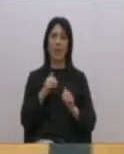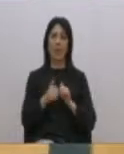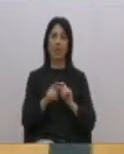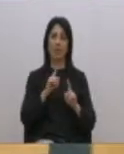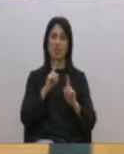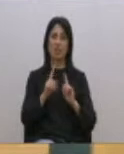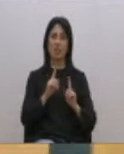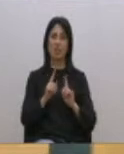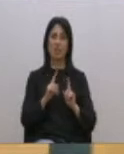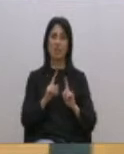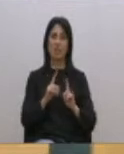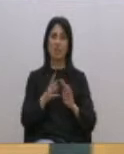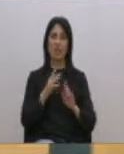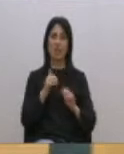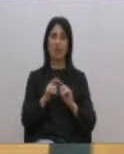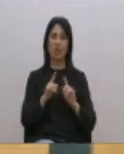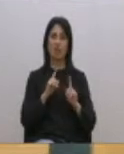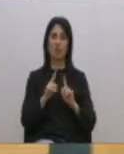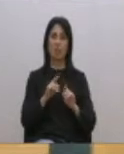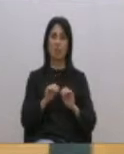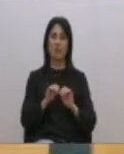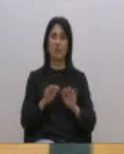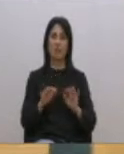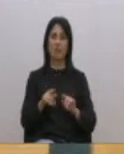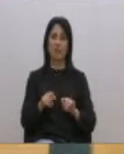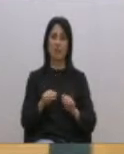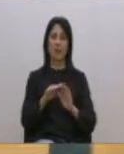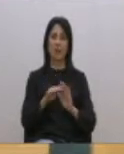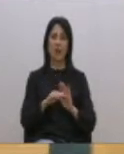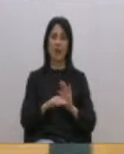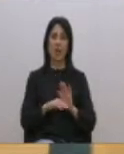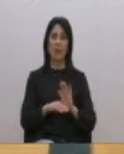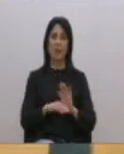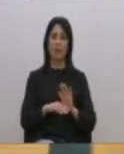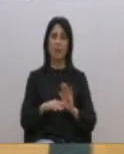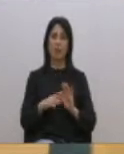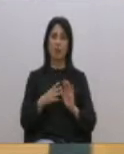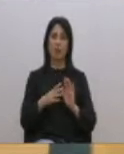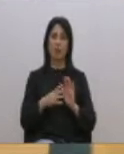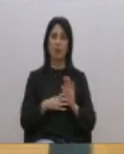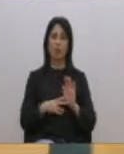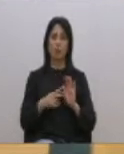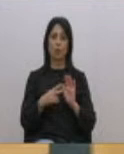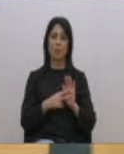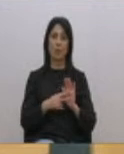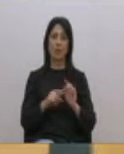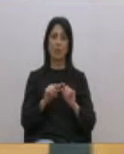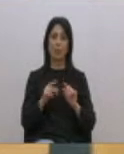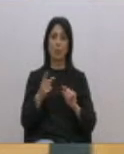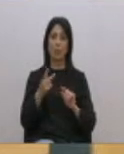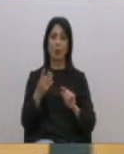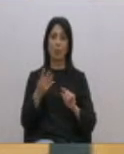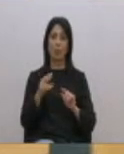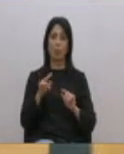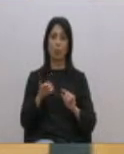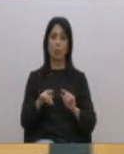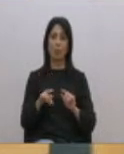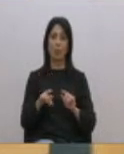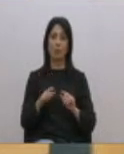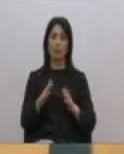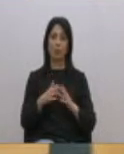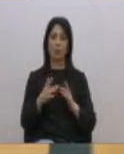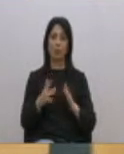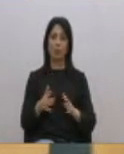de asta. Rigare și scudomaze, cel deba, am reglamentul, 82 muclis, mi-e ore, mi-e 8 puncte, mi-e 8